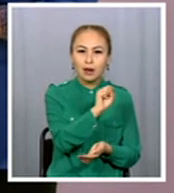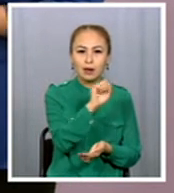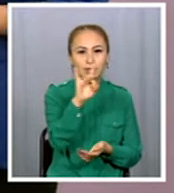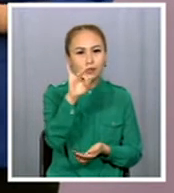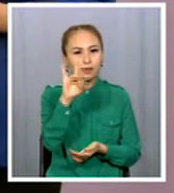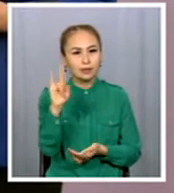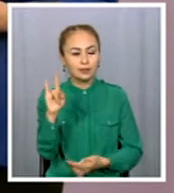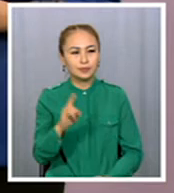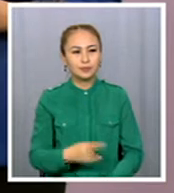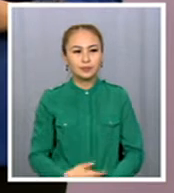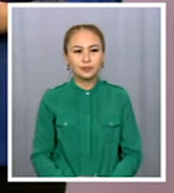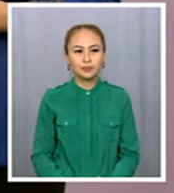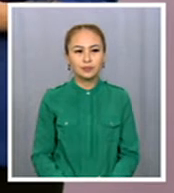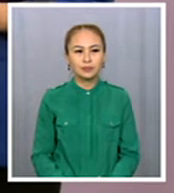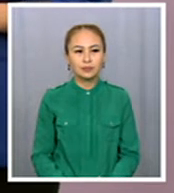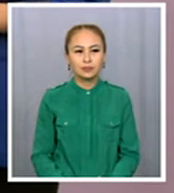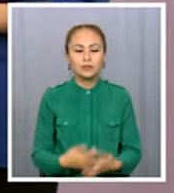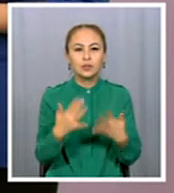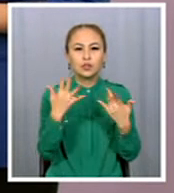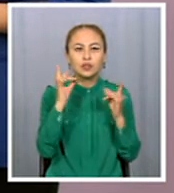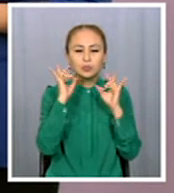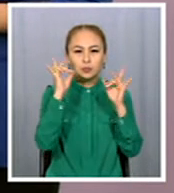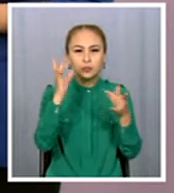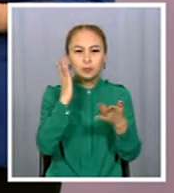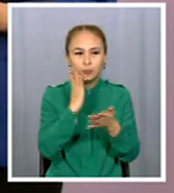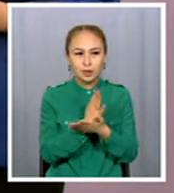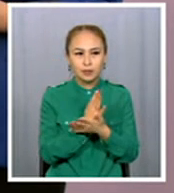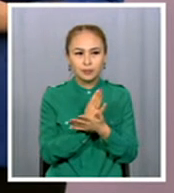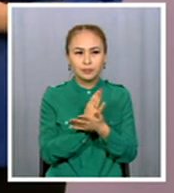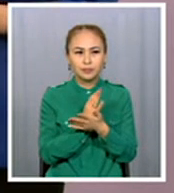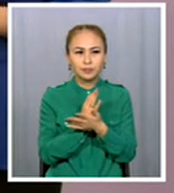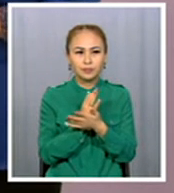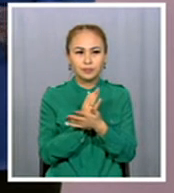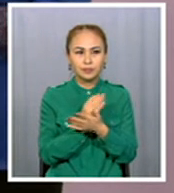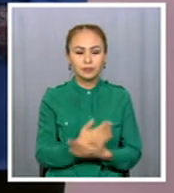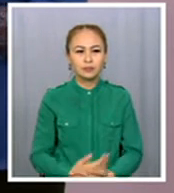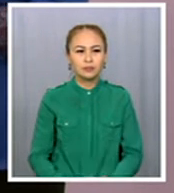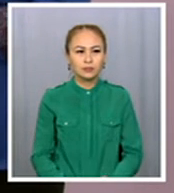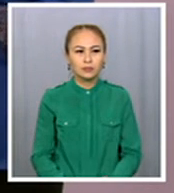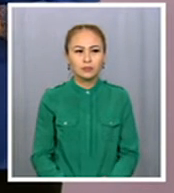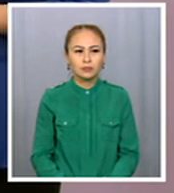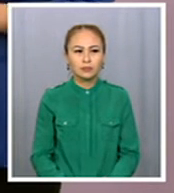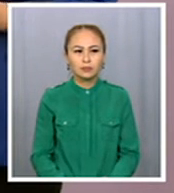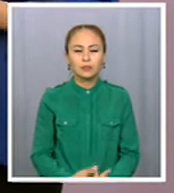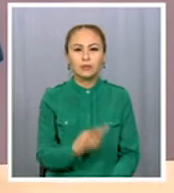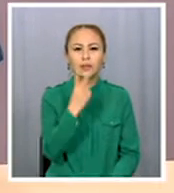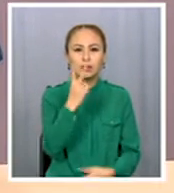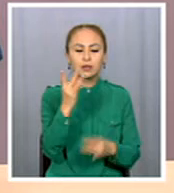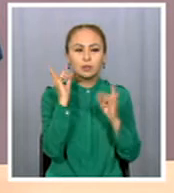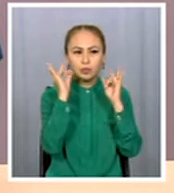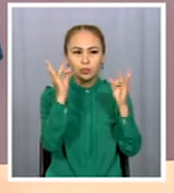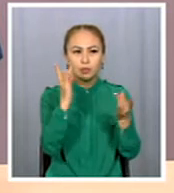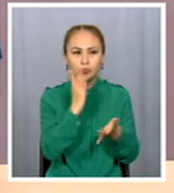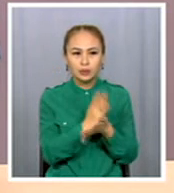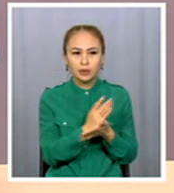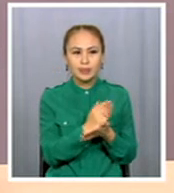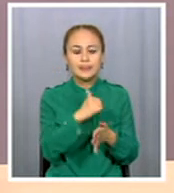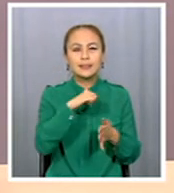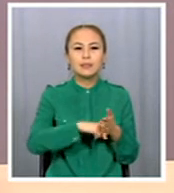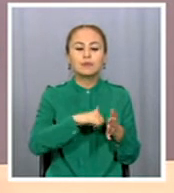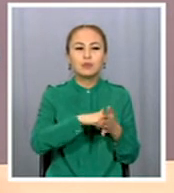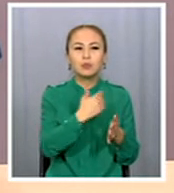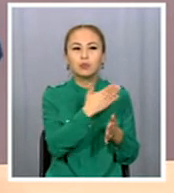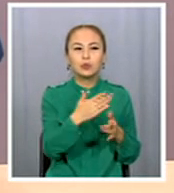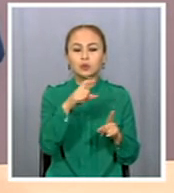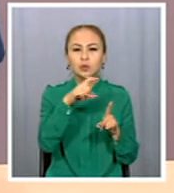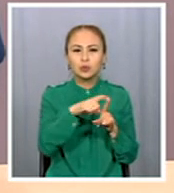Тары. Неше буын бар екен? Дұрыс айтасыңдар. Екі буын бар. Себебі бұл сөзде